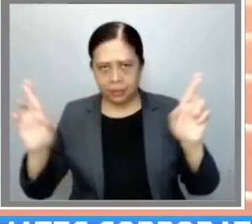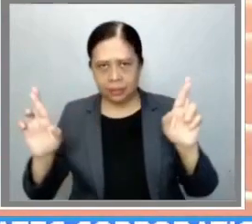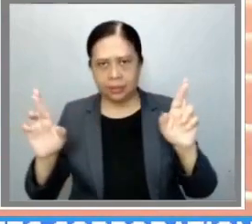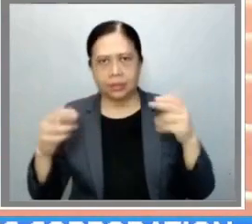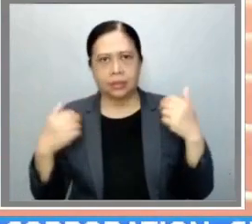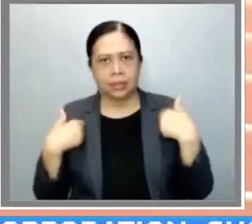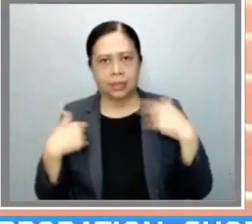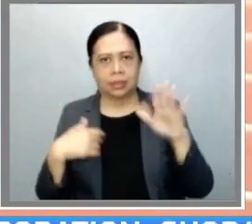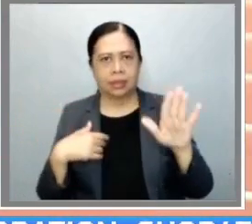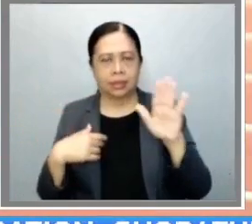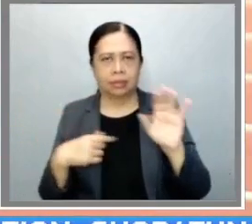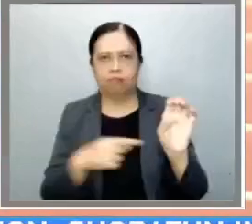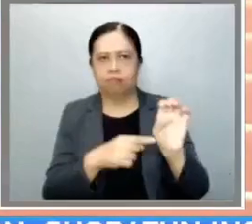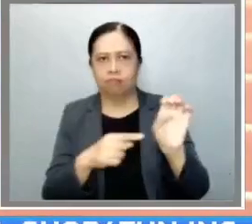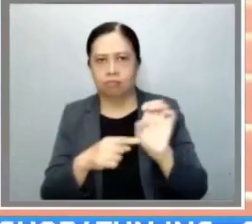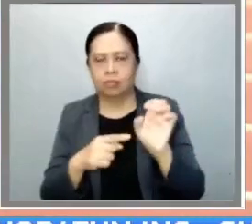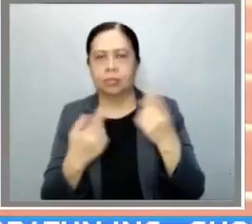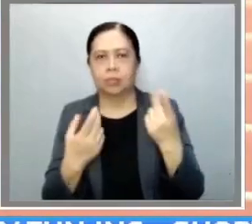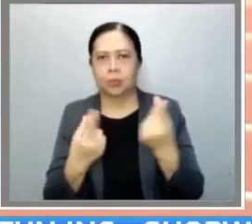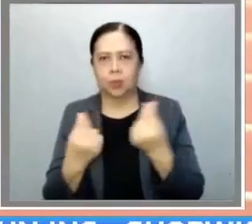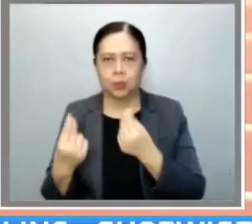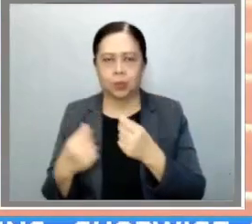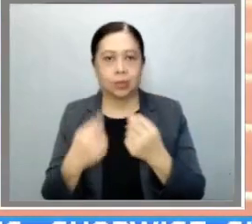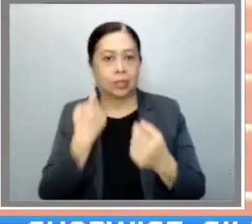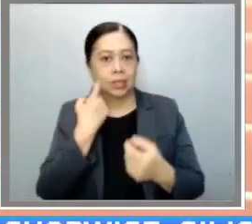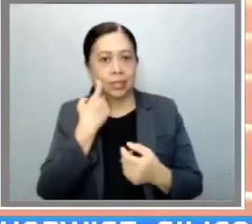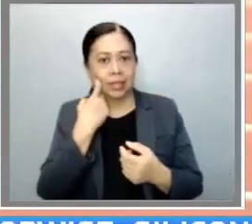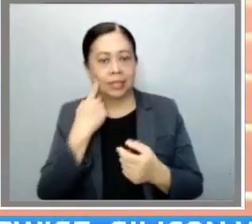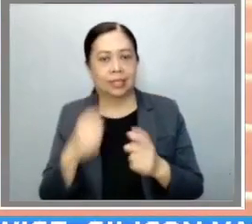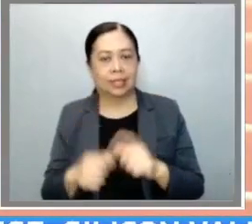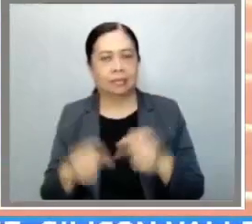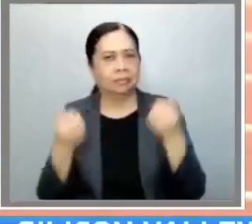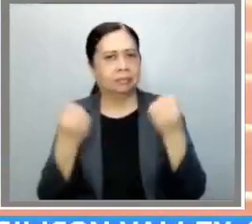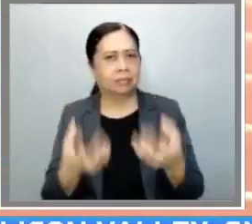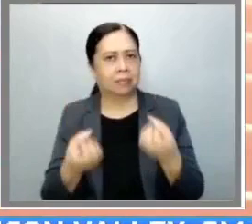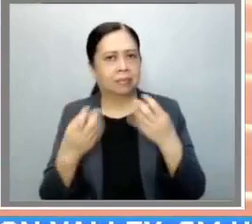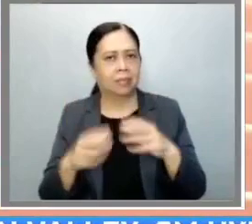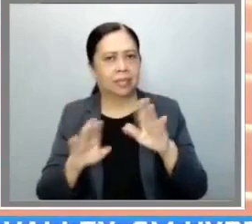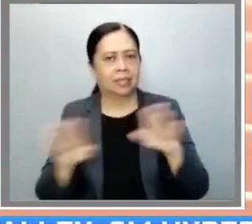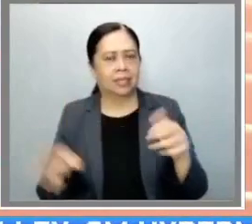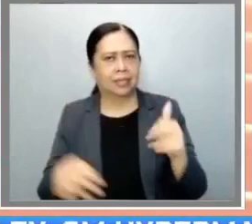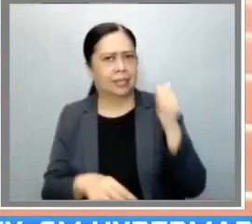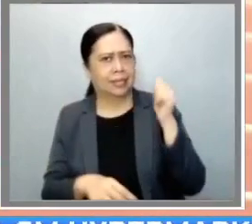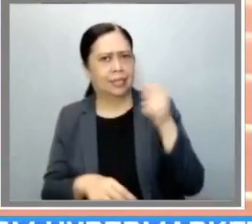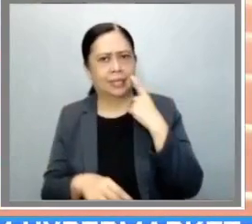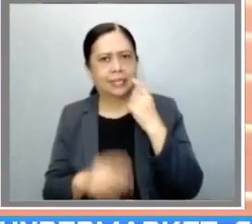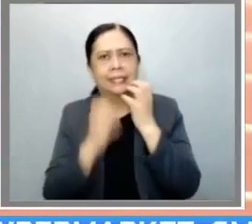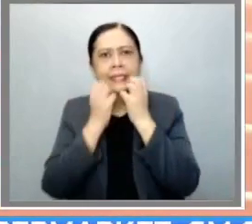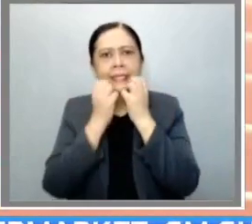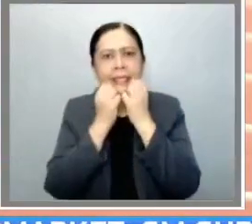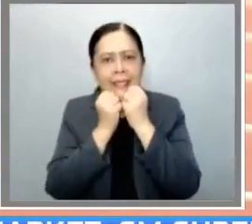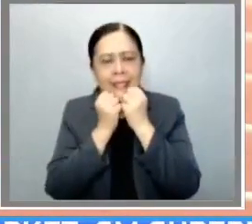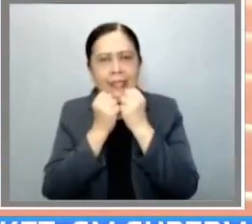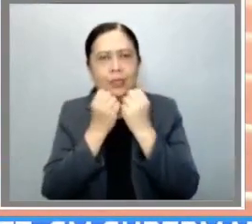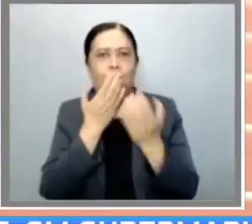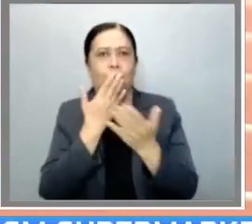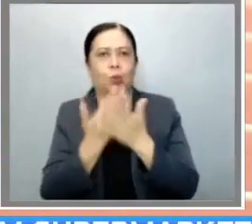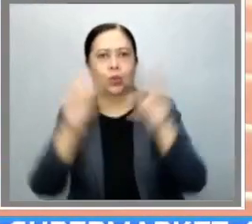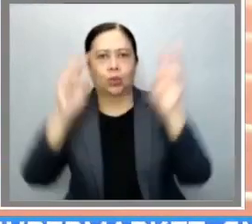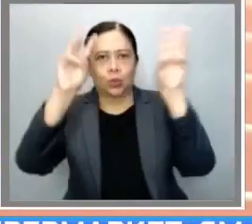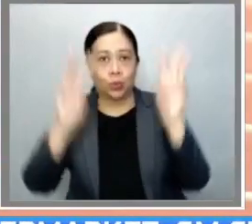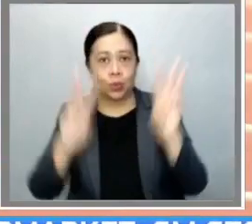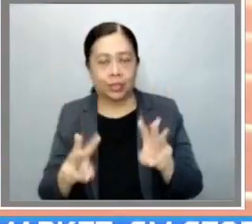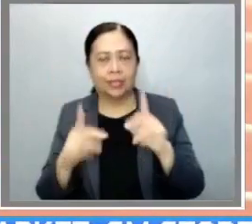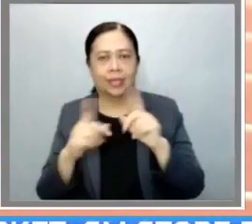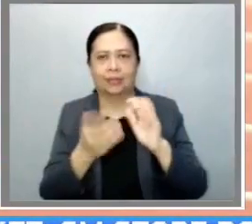mga contingency measures. Kanina lang, Rafi, alo, napakaraming batang nasa likuran natin dahil sinamantala nila ang magandang panahon para